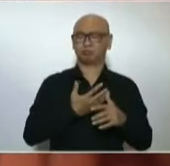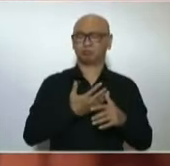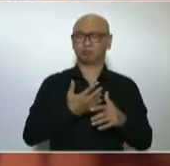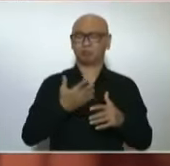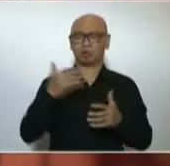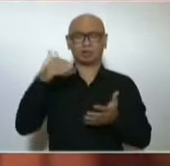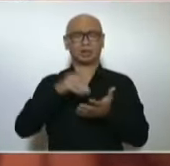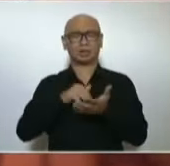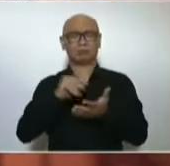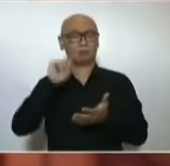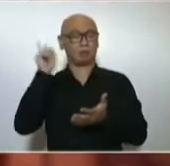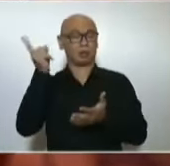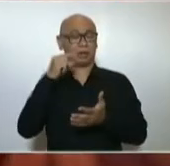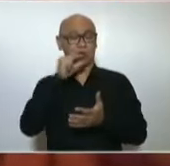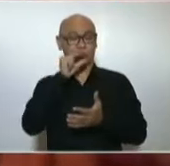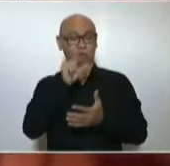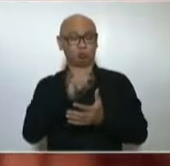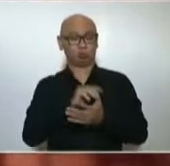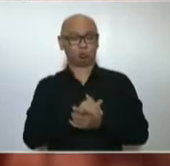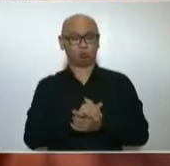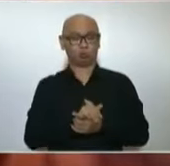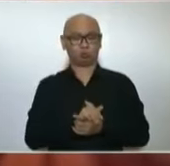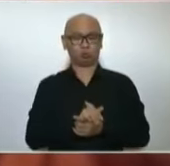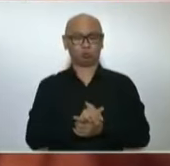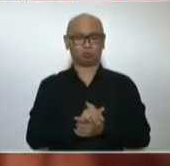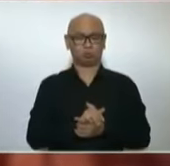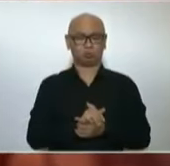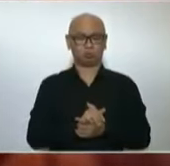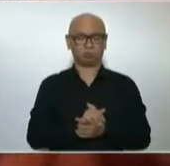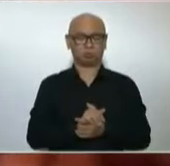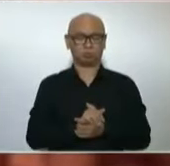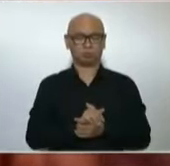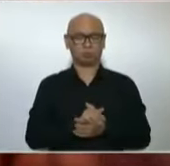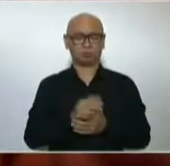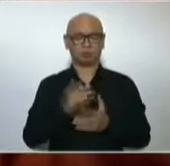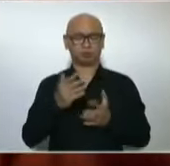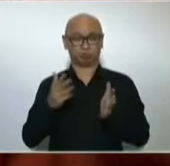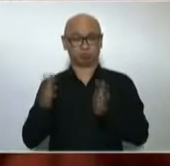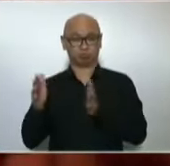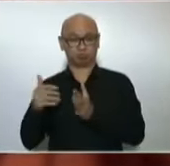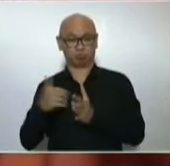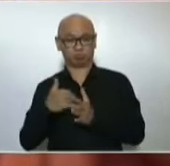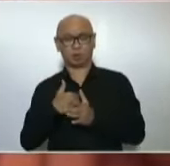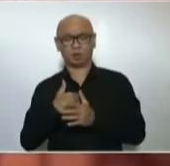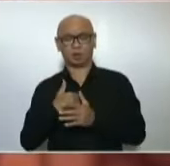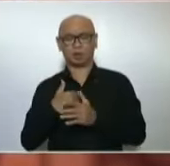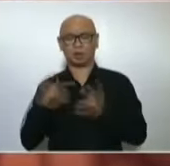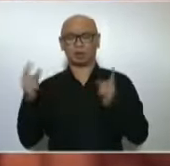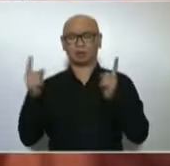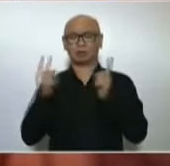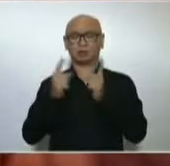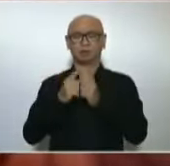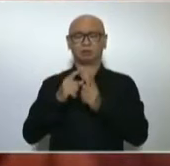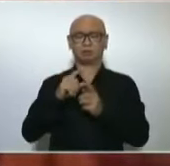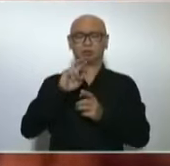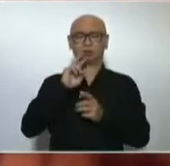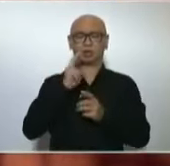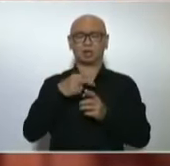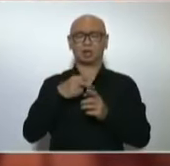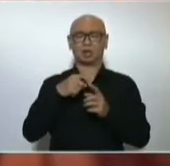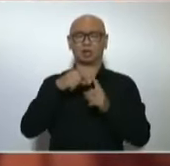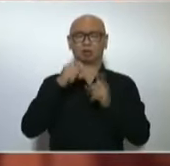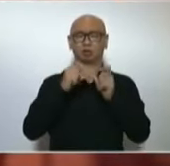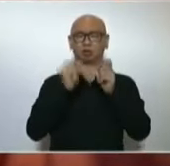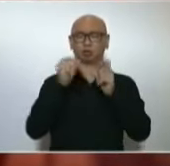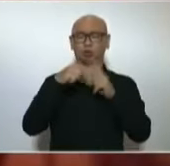kehadiran pemerintah untuk mengatasi petani Sejahtera kemudian saya ketemu saudara Sukamto di